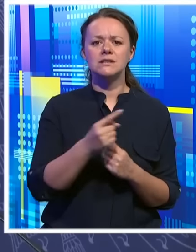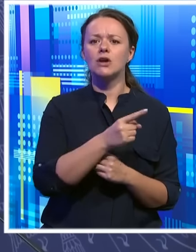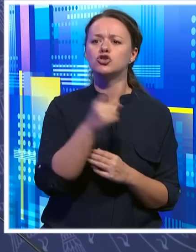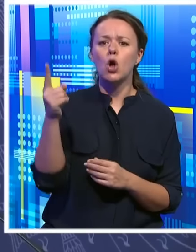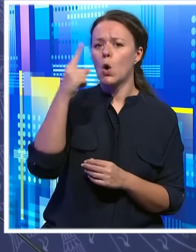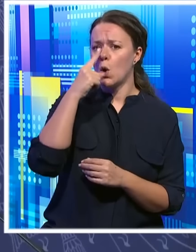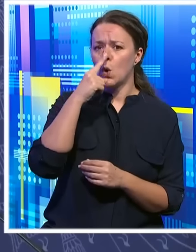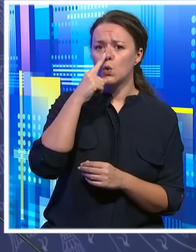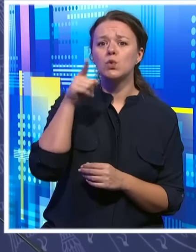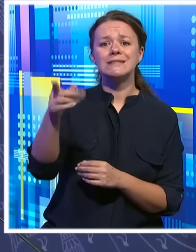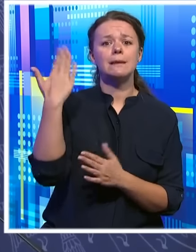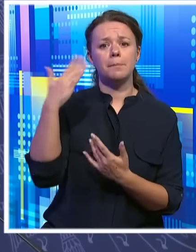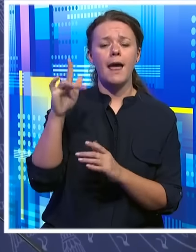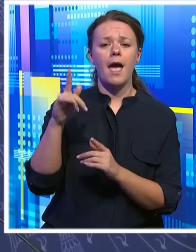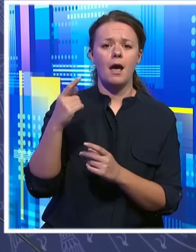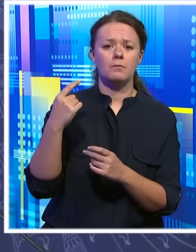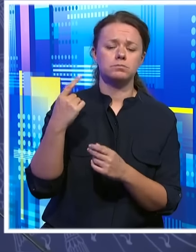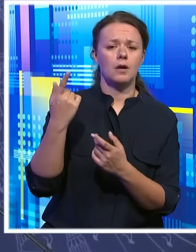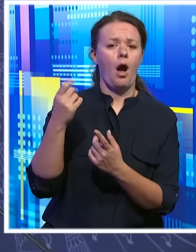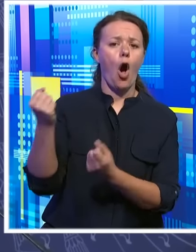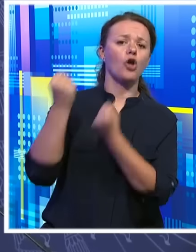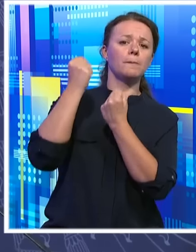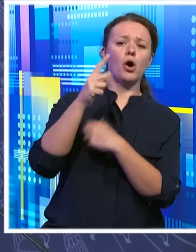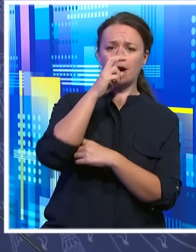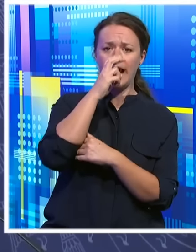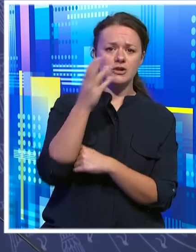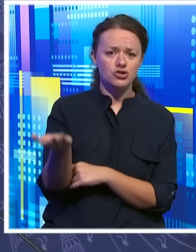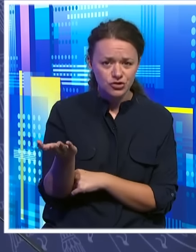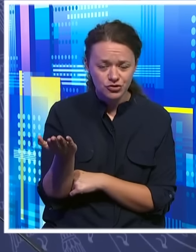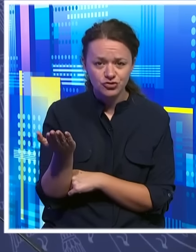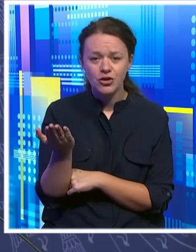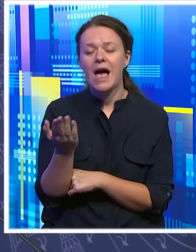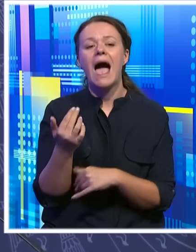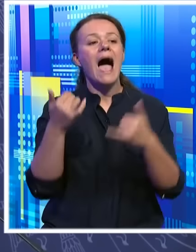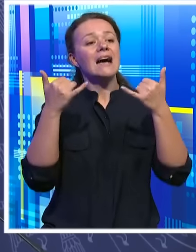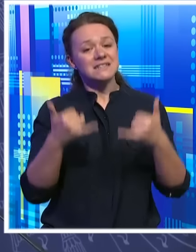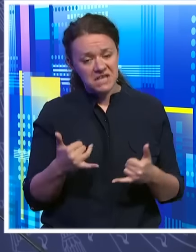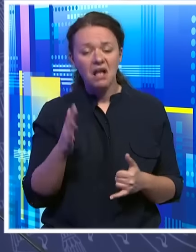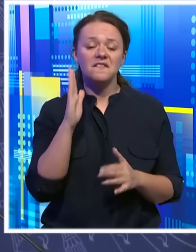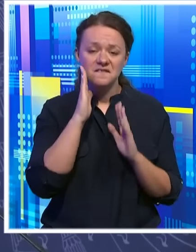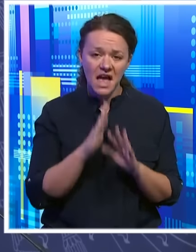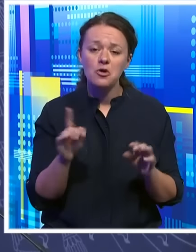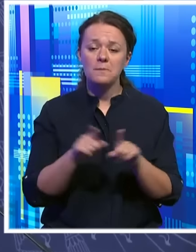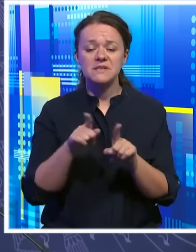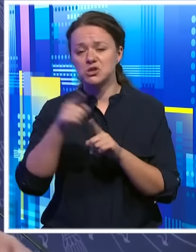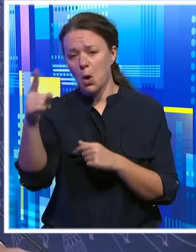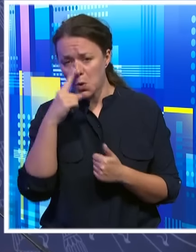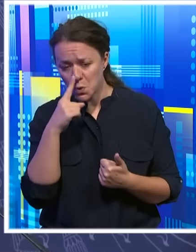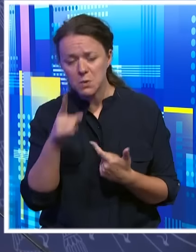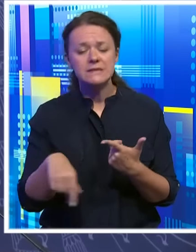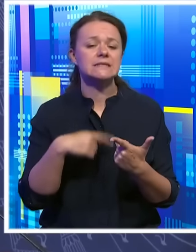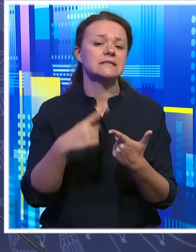ruske strane u to vreme, a u ovom trenutku sam sasvim siguran da bi naišlo i na žestok otpor i ruske,